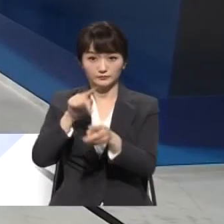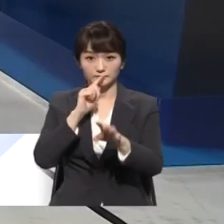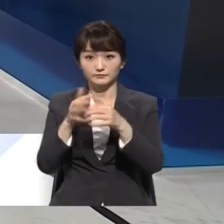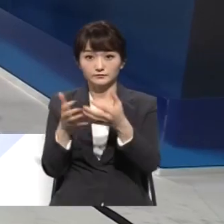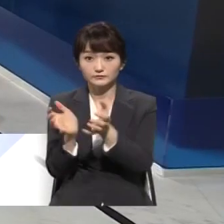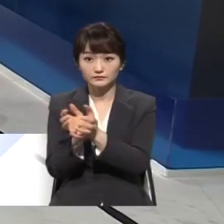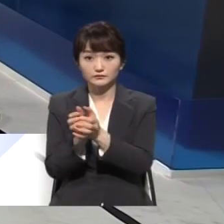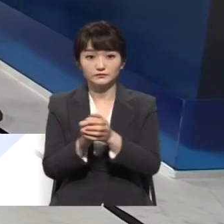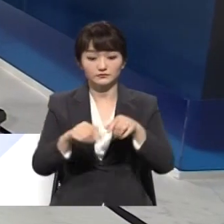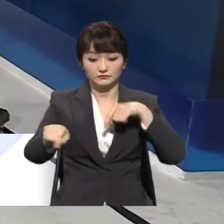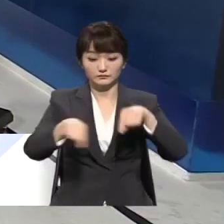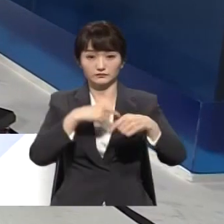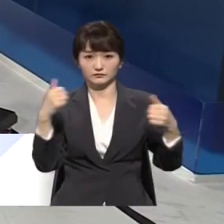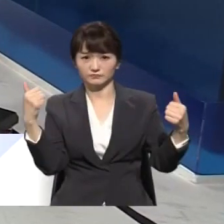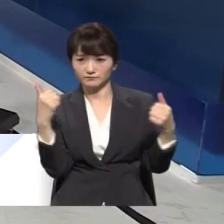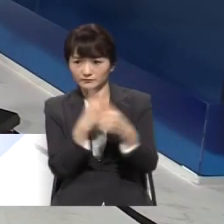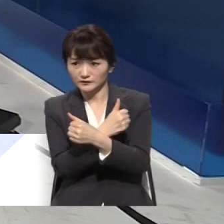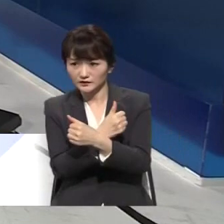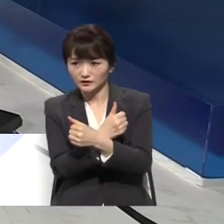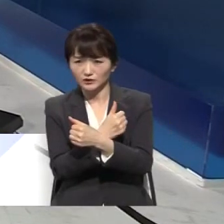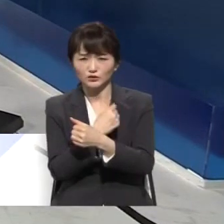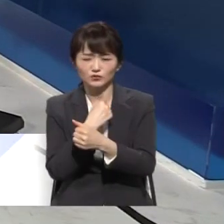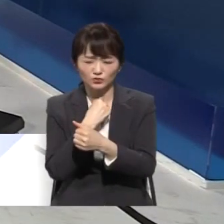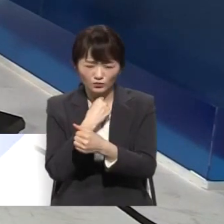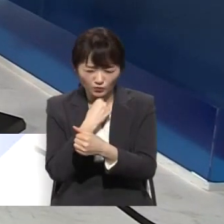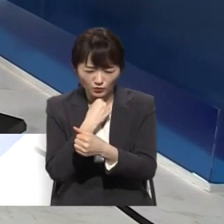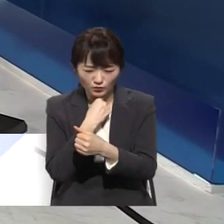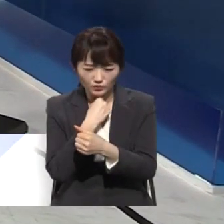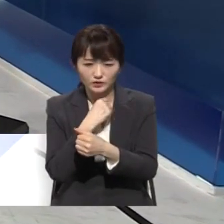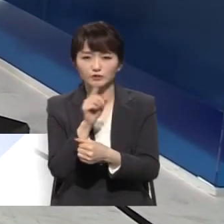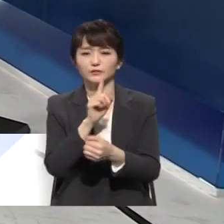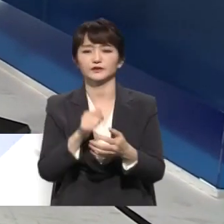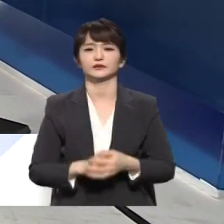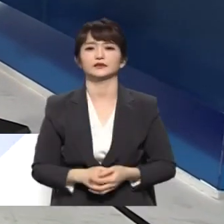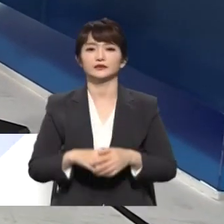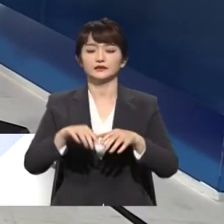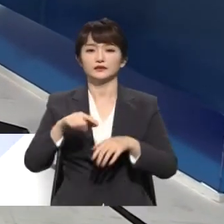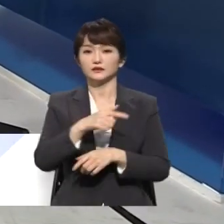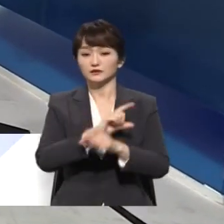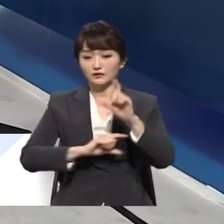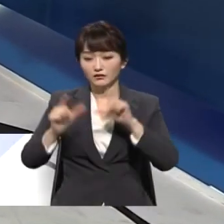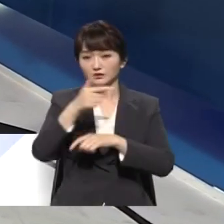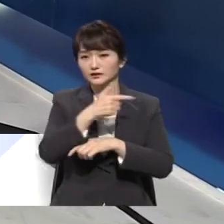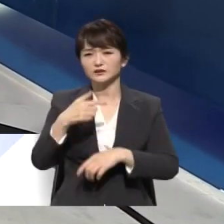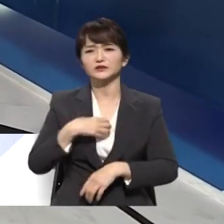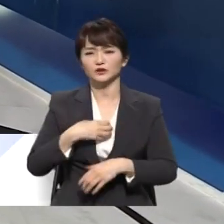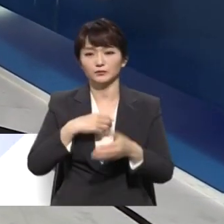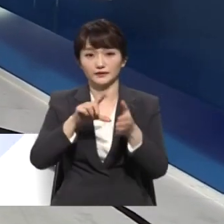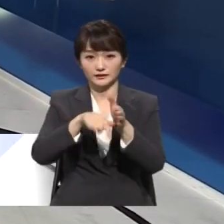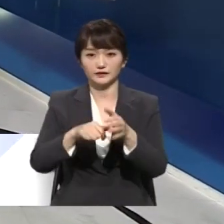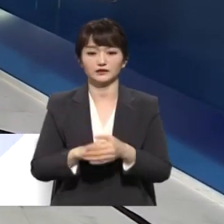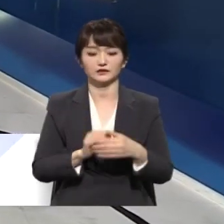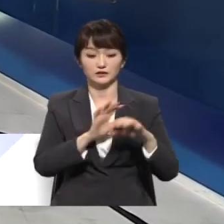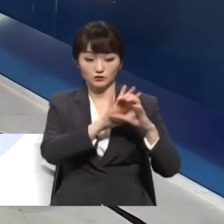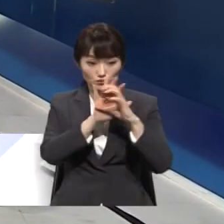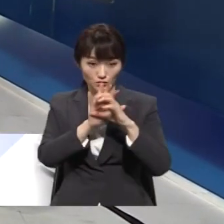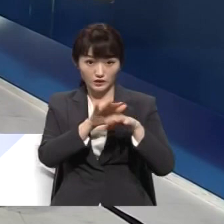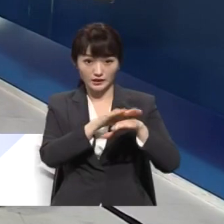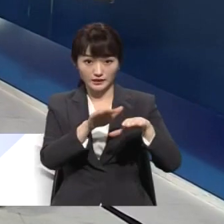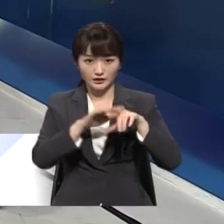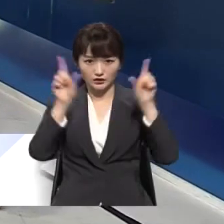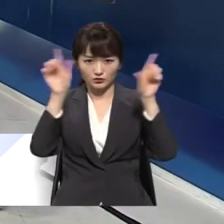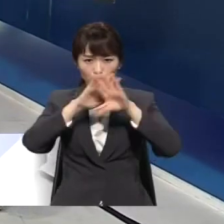정치 교체를 간곡하게 호소하는 벼 큰 이유는 대전 1시대의 위기 때문입니다 코로나 극복 기우